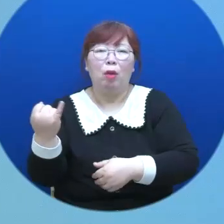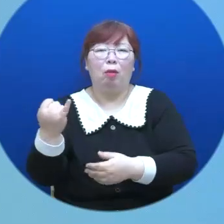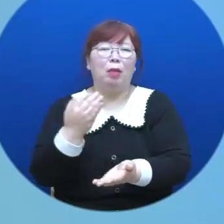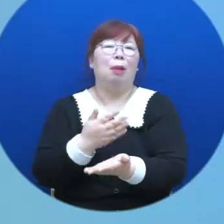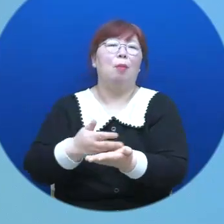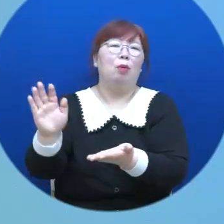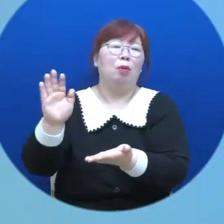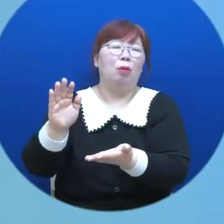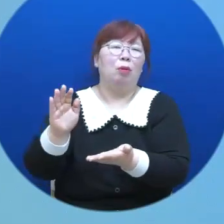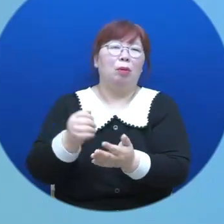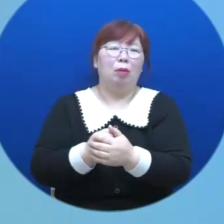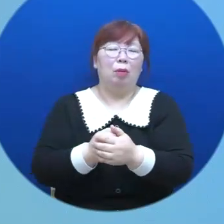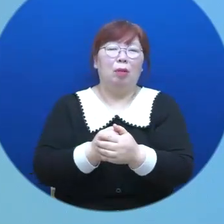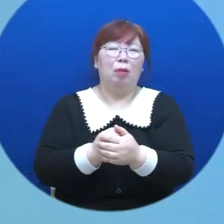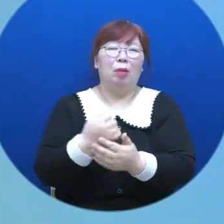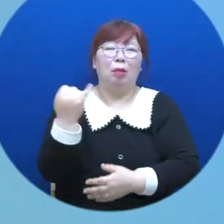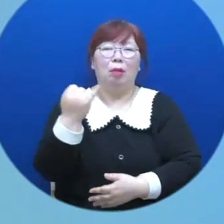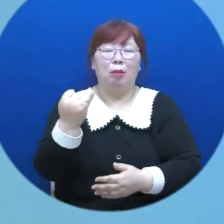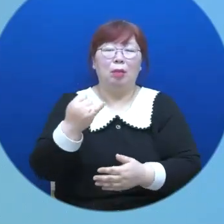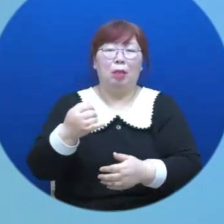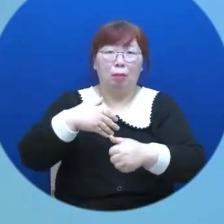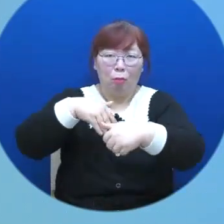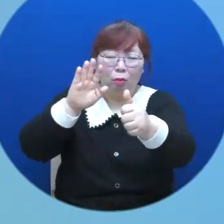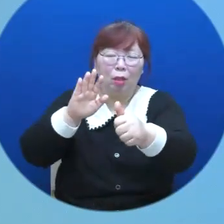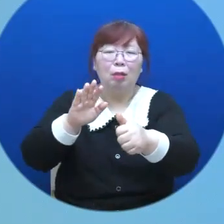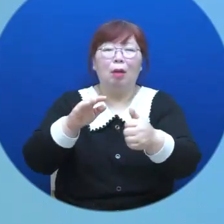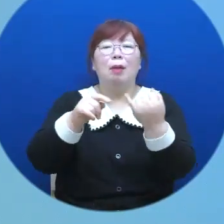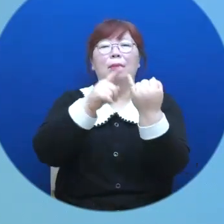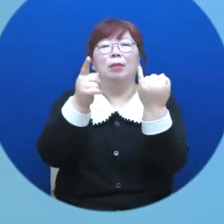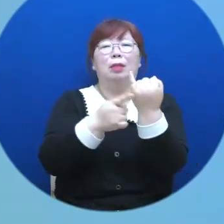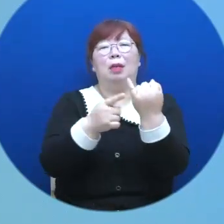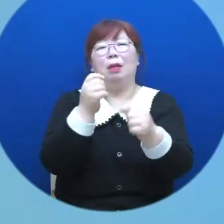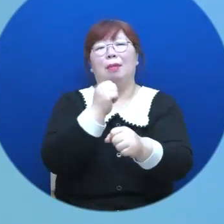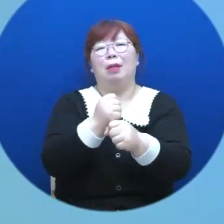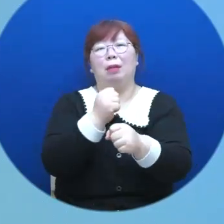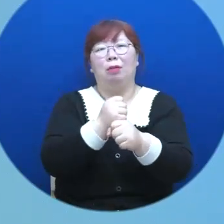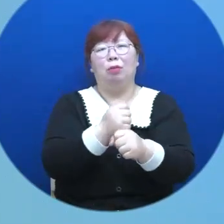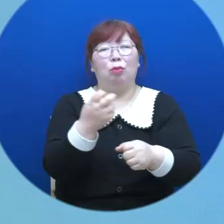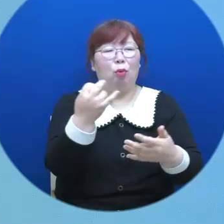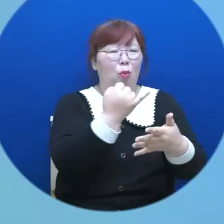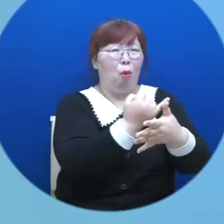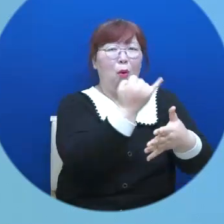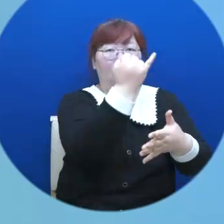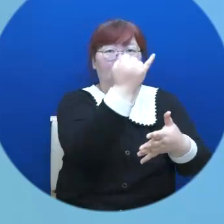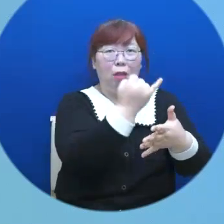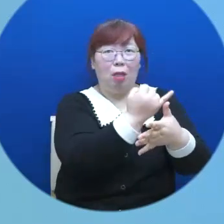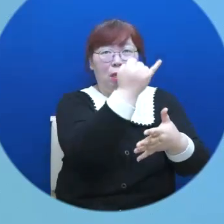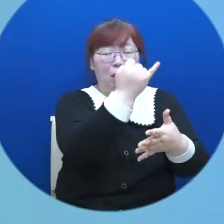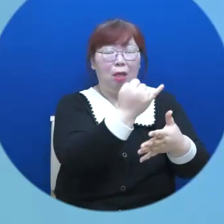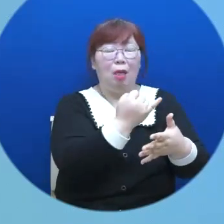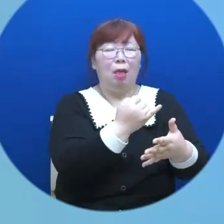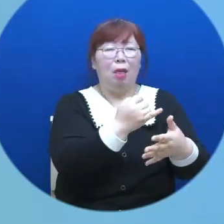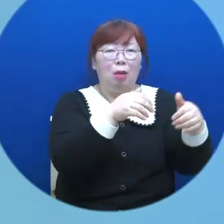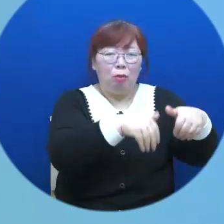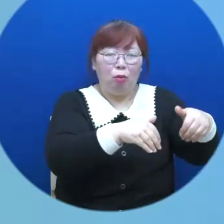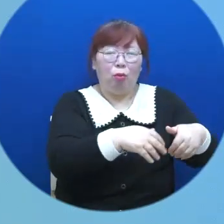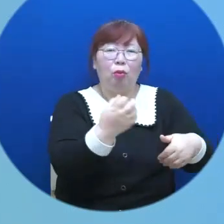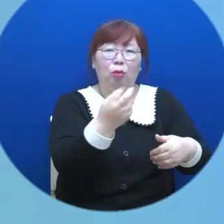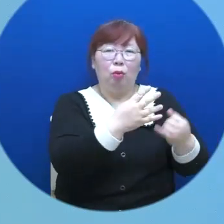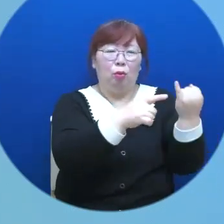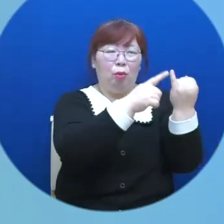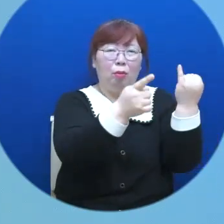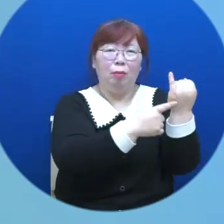질투하여 레아도 자기 몸종을 시바디로 보내고 그리하여 아이 낳는 경쟁이